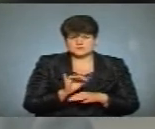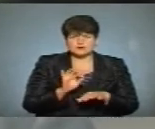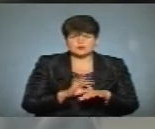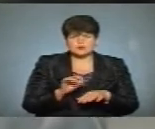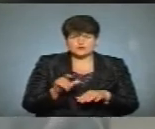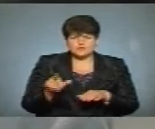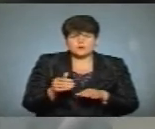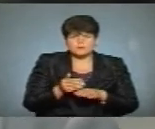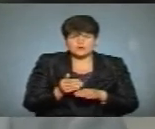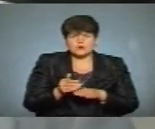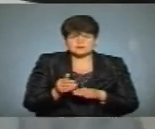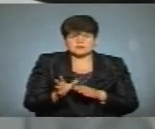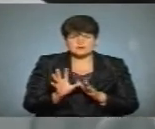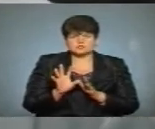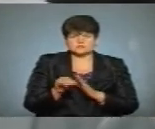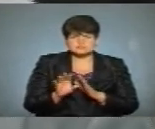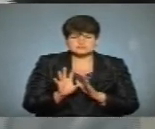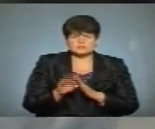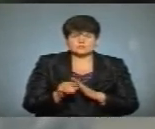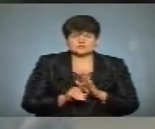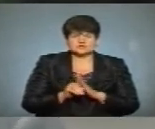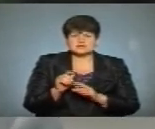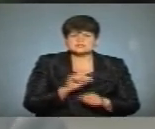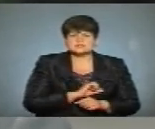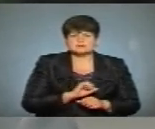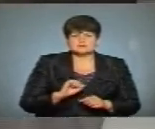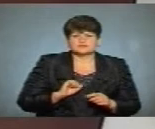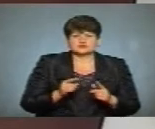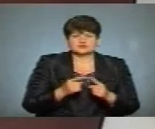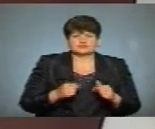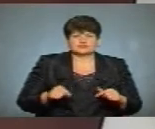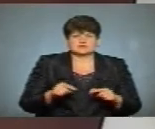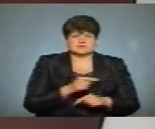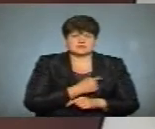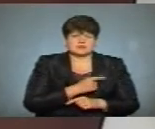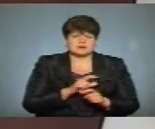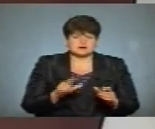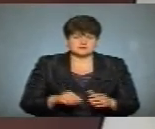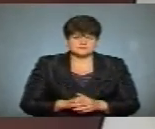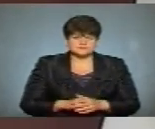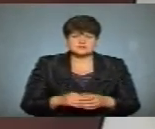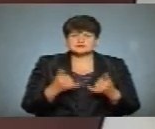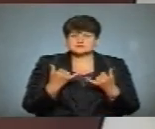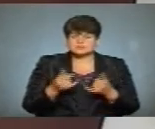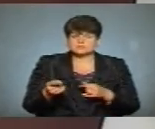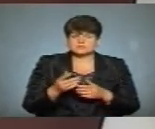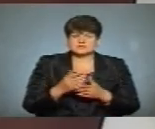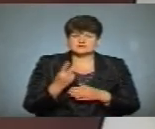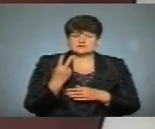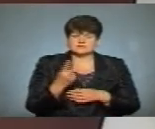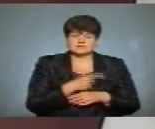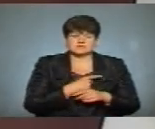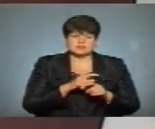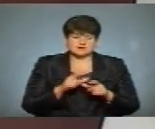хворих так поетапно заповнювати, там, починаючи з терапевтичного відділення лікарні. Зараз у Тернополі є дві лікарні,